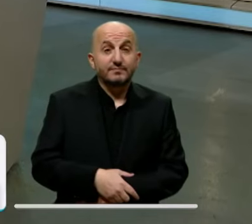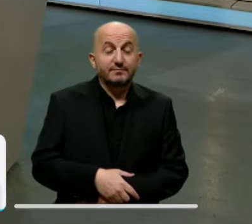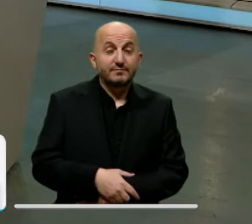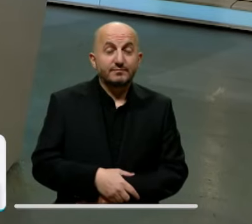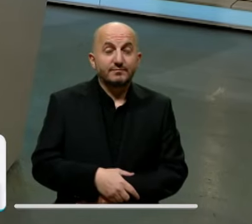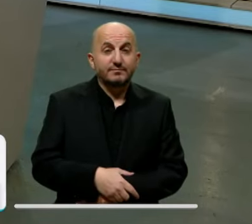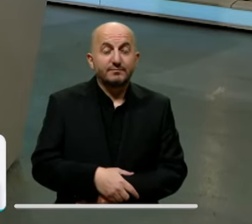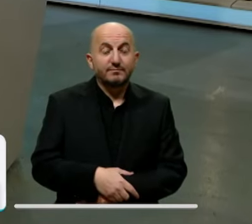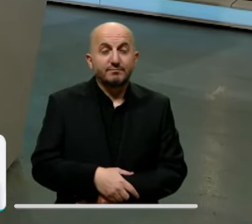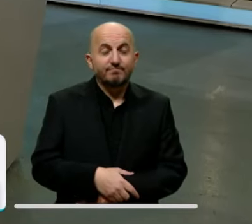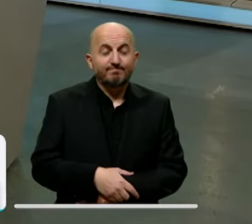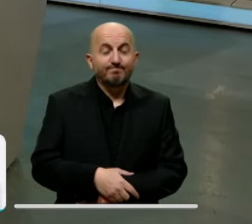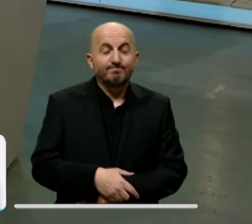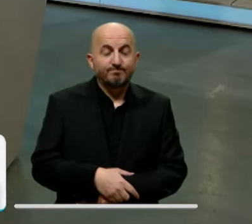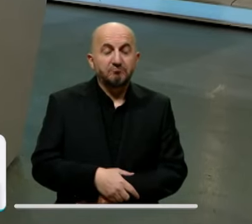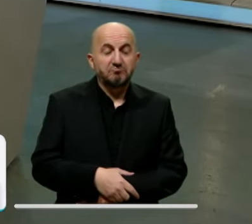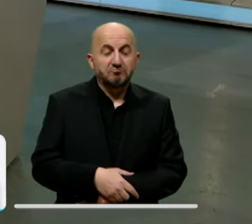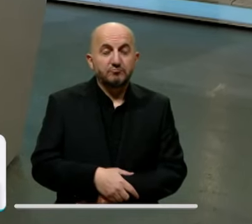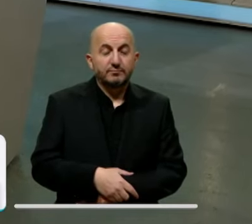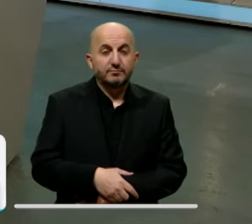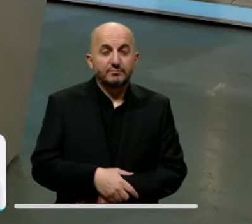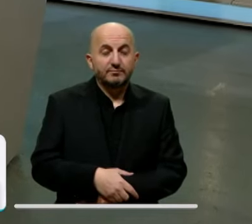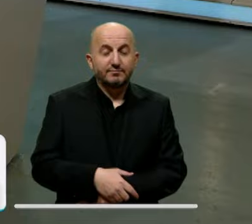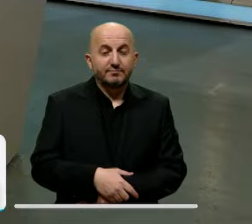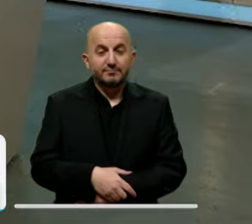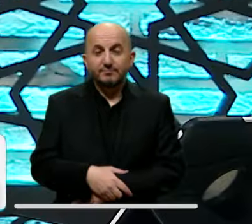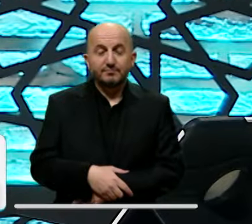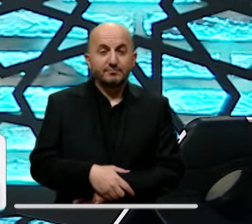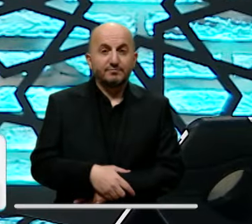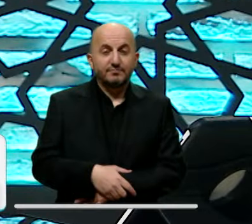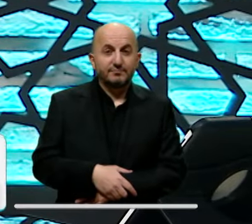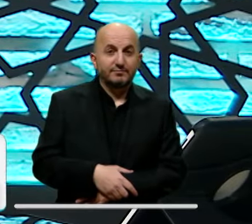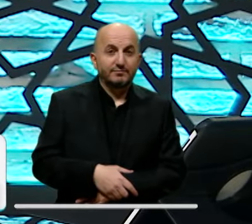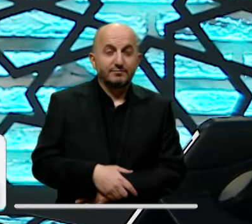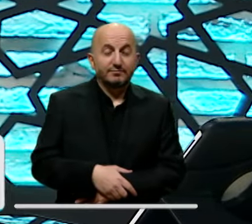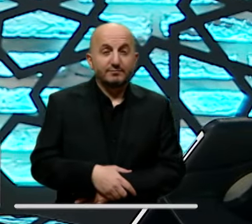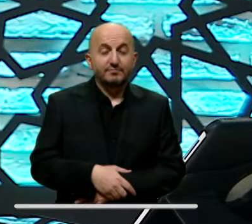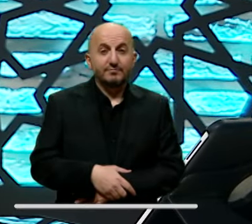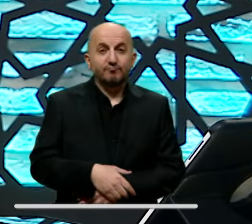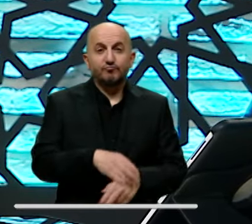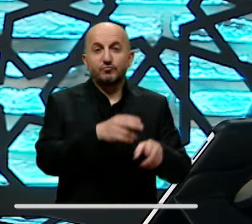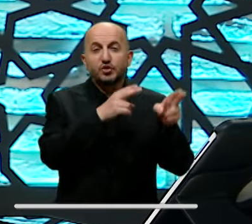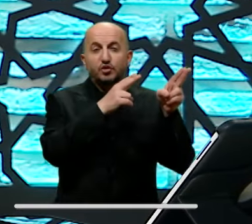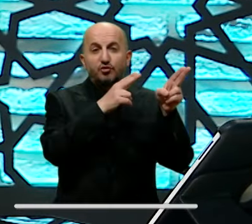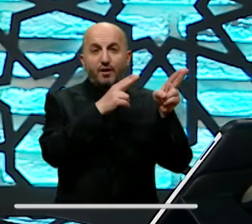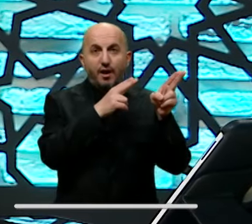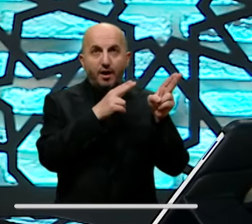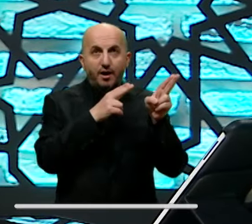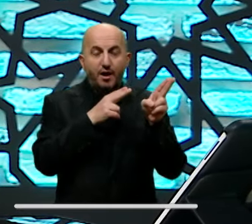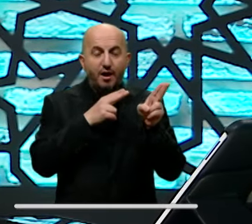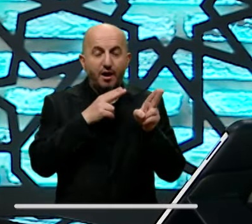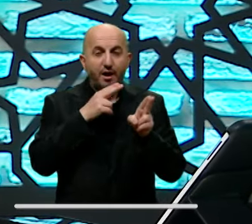yetişmişti O yüzden ikinci bir tekrar oldu gibi Sizden de Allah razı olsun hocamızdan da Çanakkale'ye gidiyoruz Süleyman Bey telefon